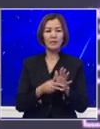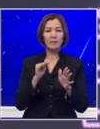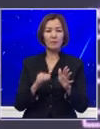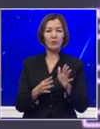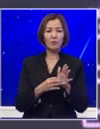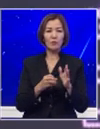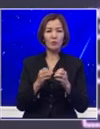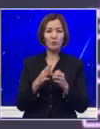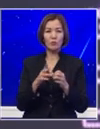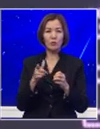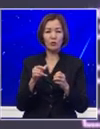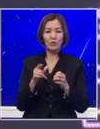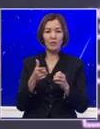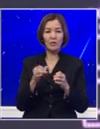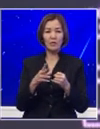8913 гектардан